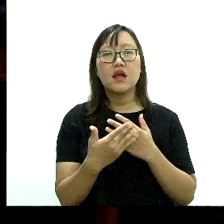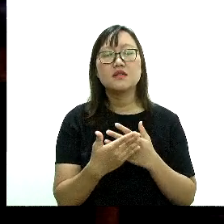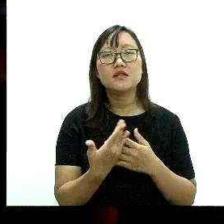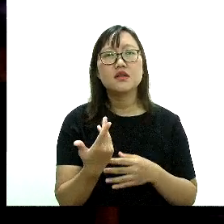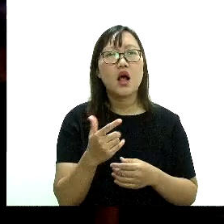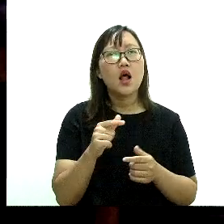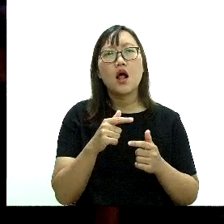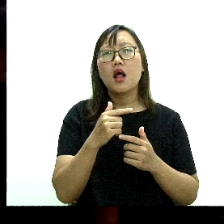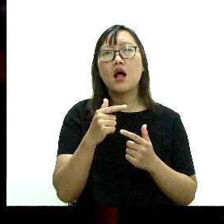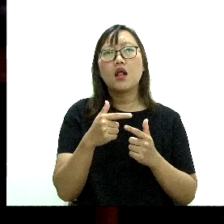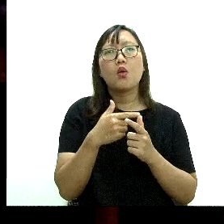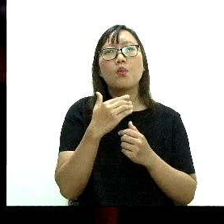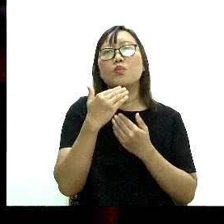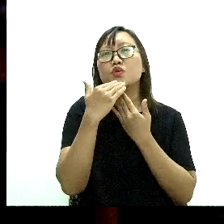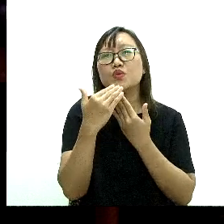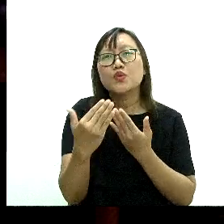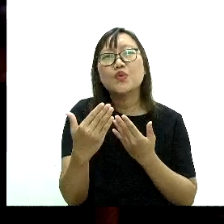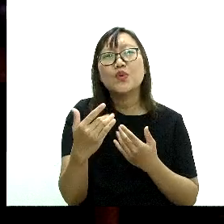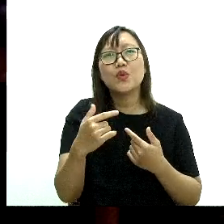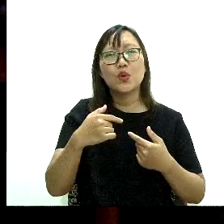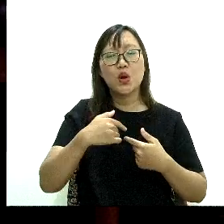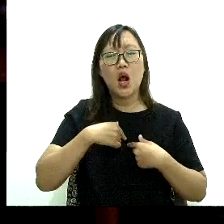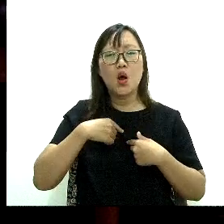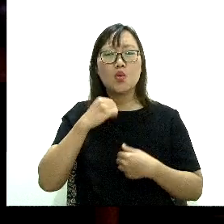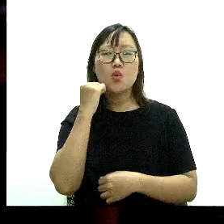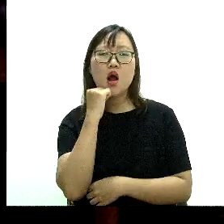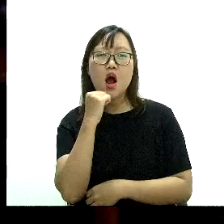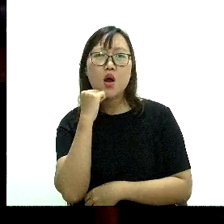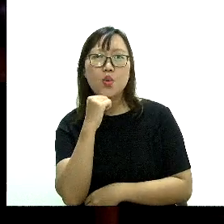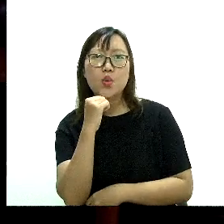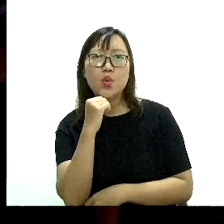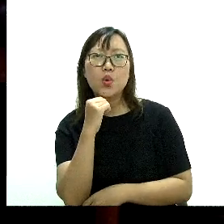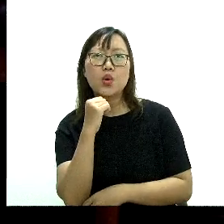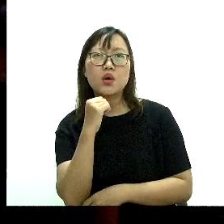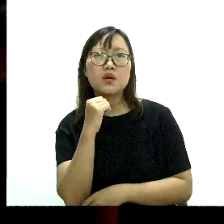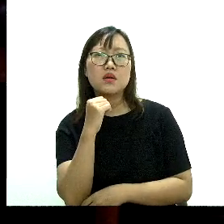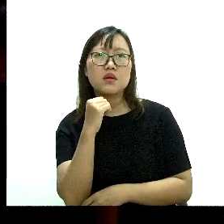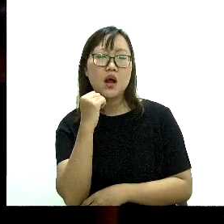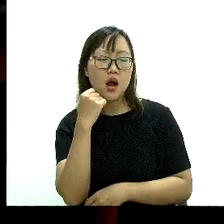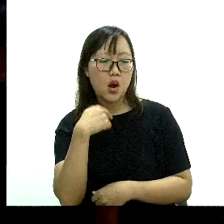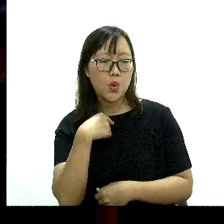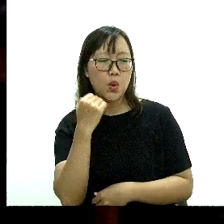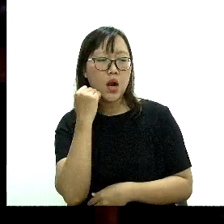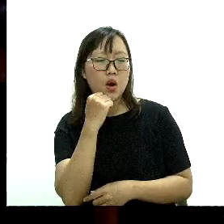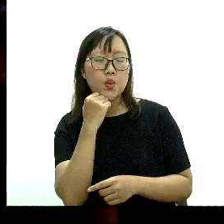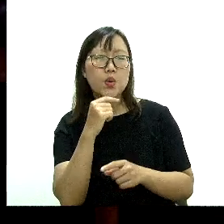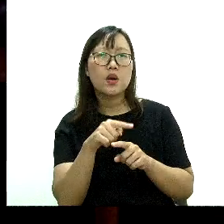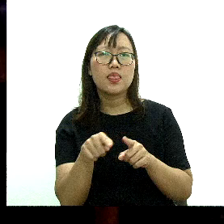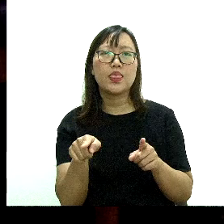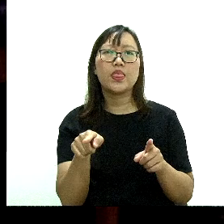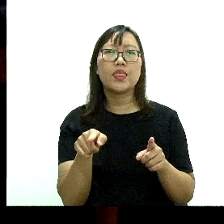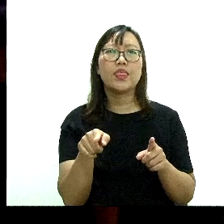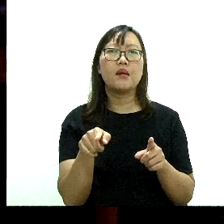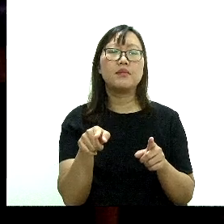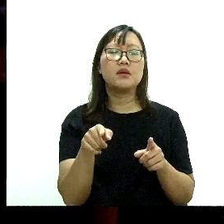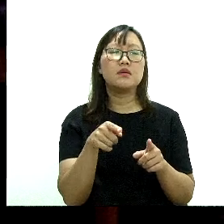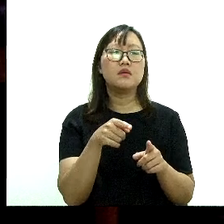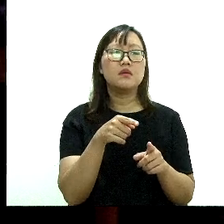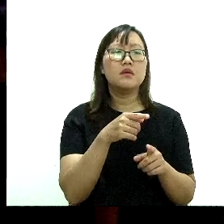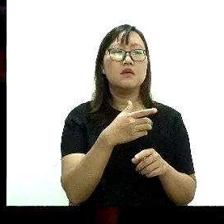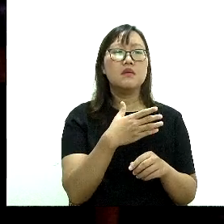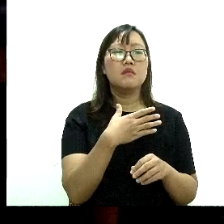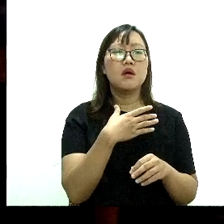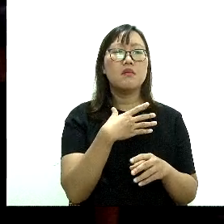tidak. Orang lain tidak boleh menerima anugerah yang sama dari Allah. Bisnis itu